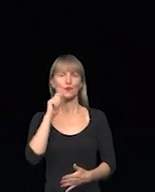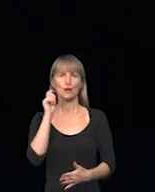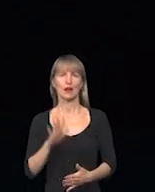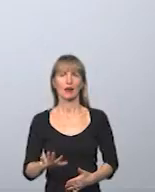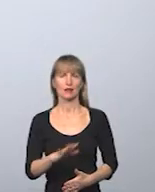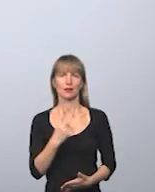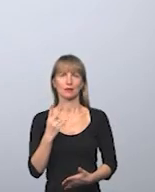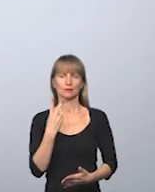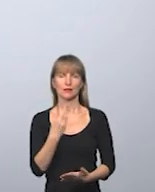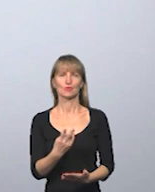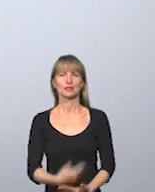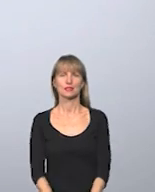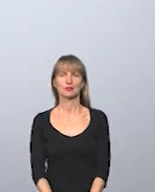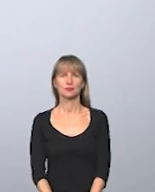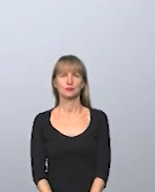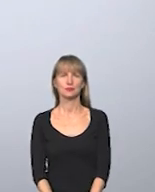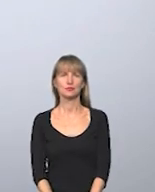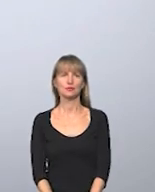поїхали!